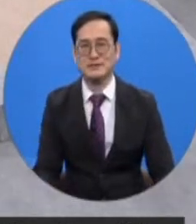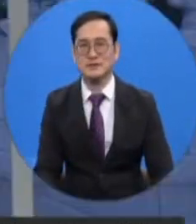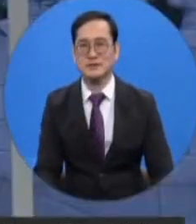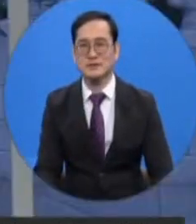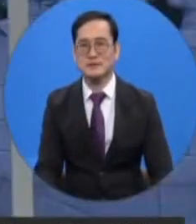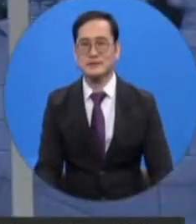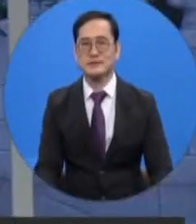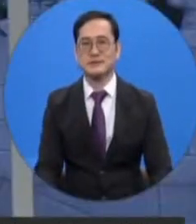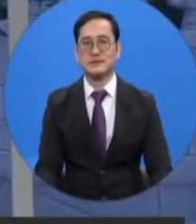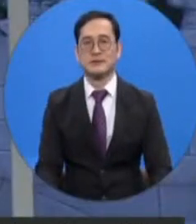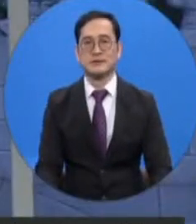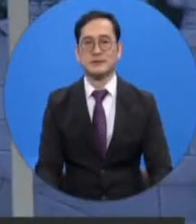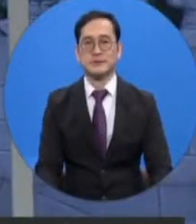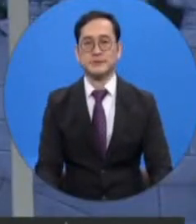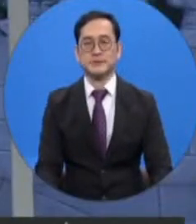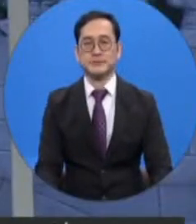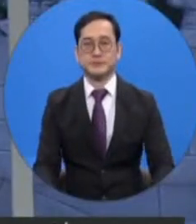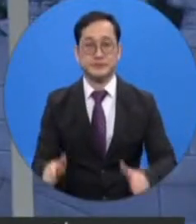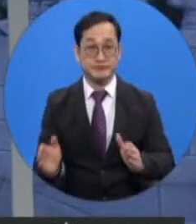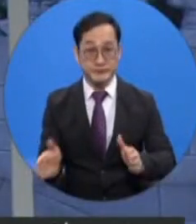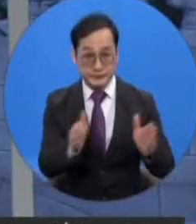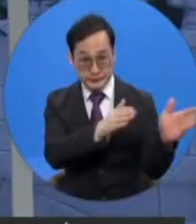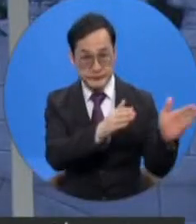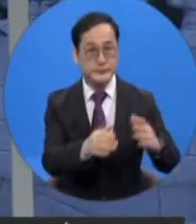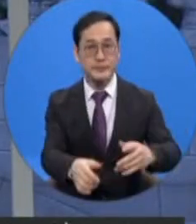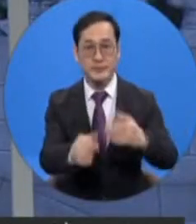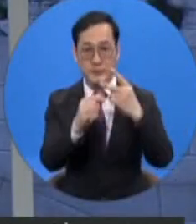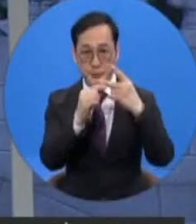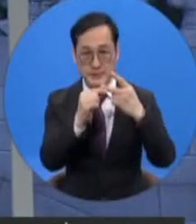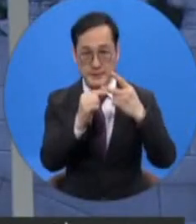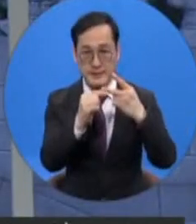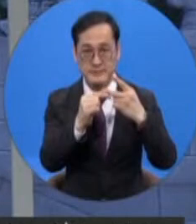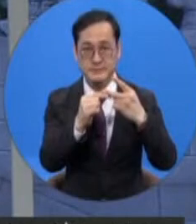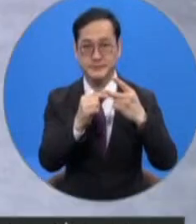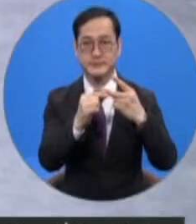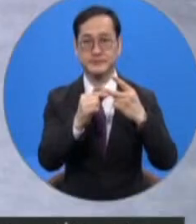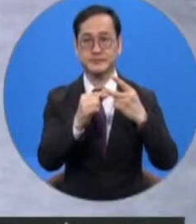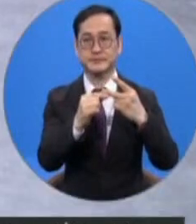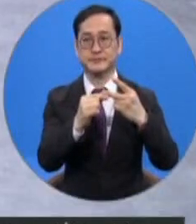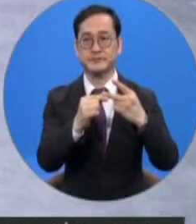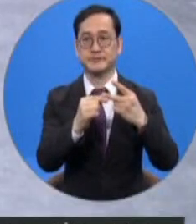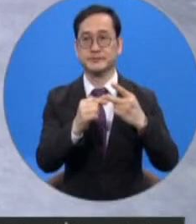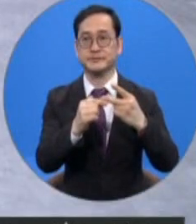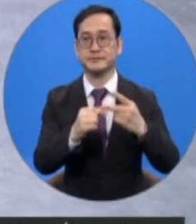자, 첫 번째 이야기 전해드렸고요. 이번에 저희가 준비한 두 번째 이야기의 주제 공개합니다.